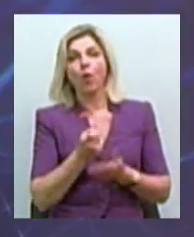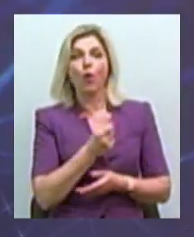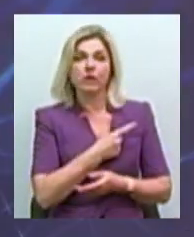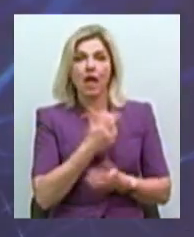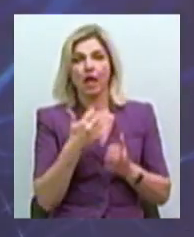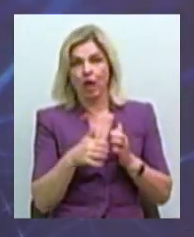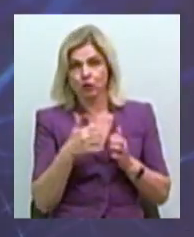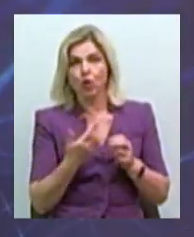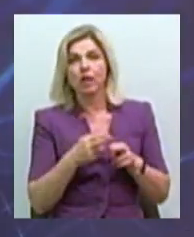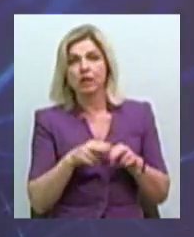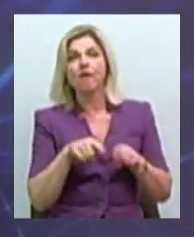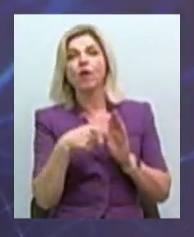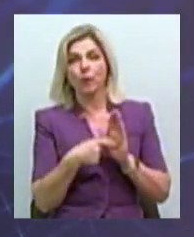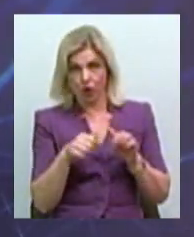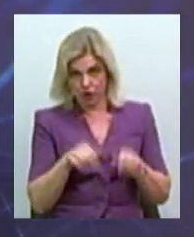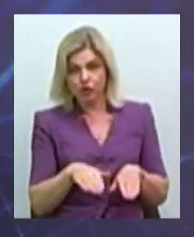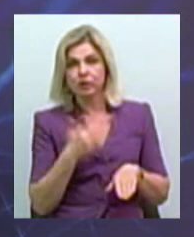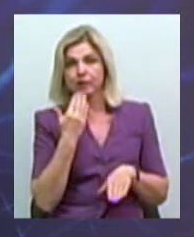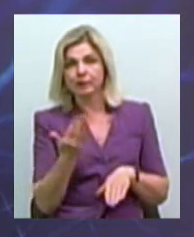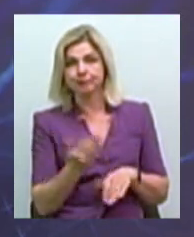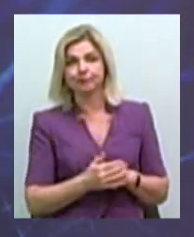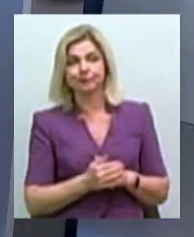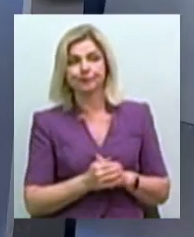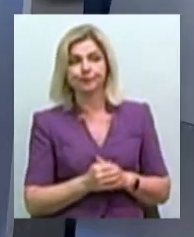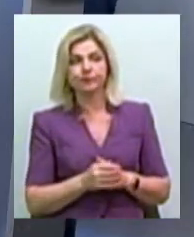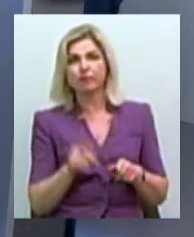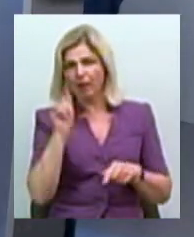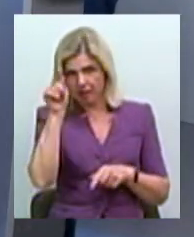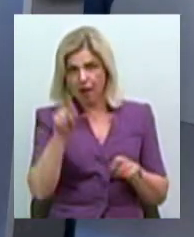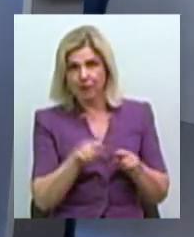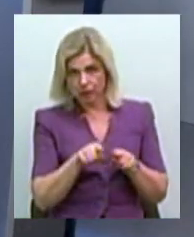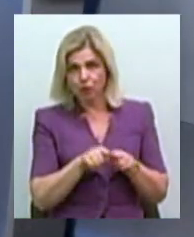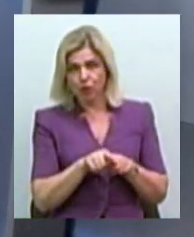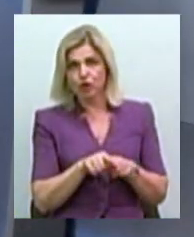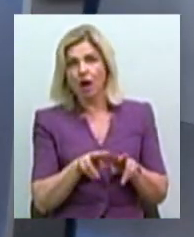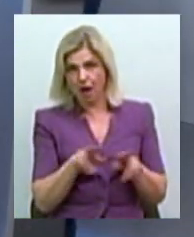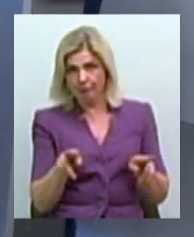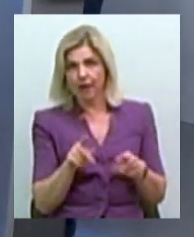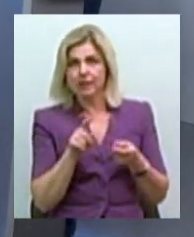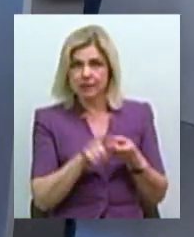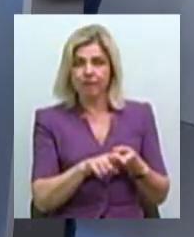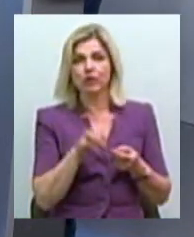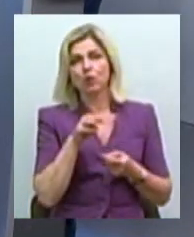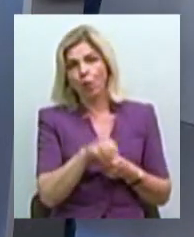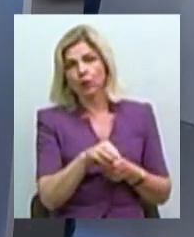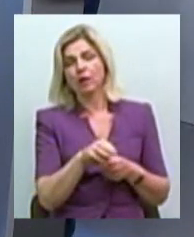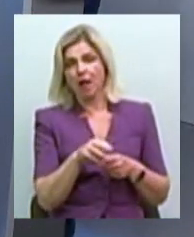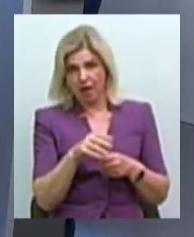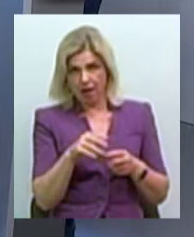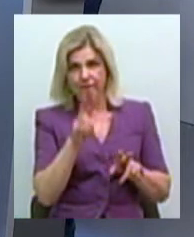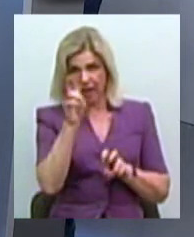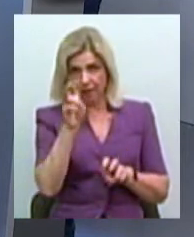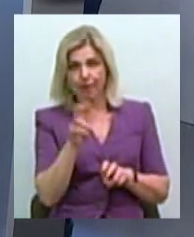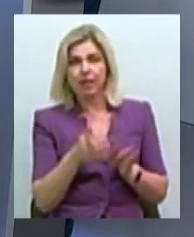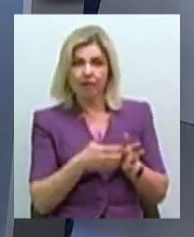питання якось вирішується? Ну, в Одесі... Чи там так само залежить від того, укртрансбезпеки, від того, чи не вистачає людей, не вистачає комплексів? Ну,